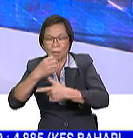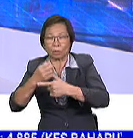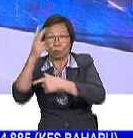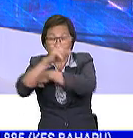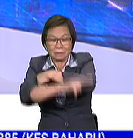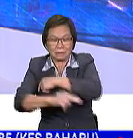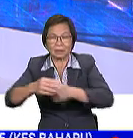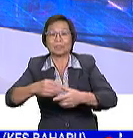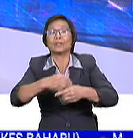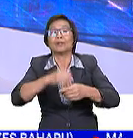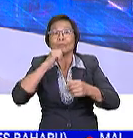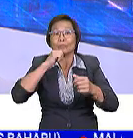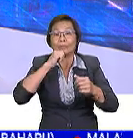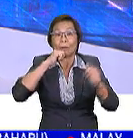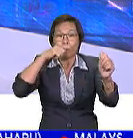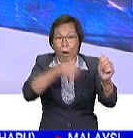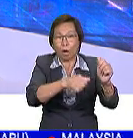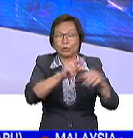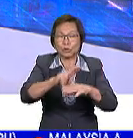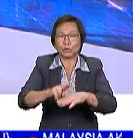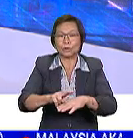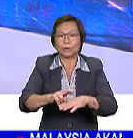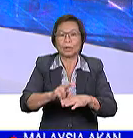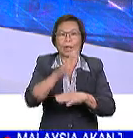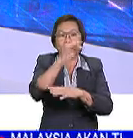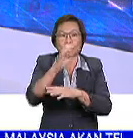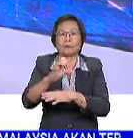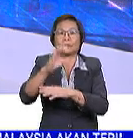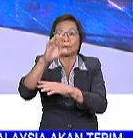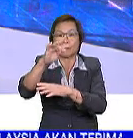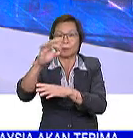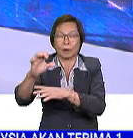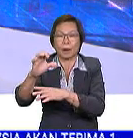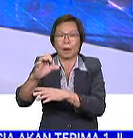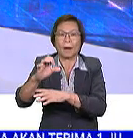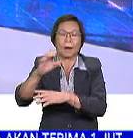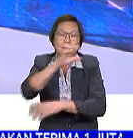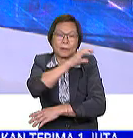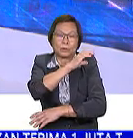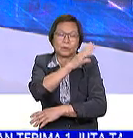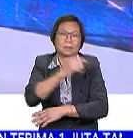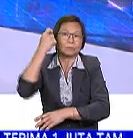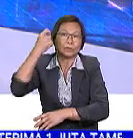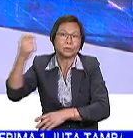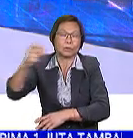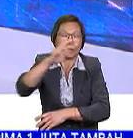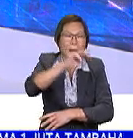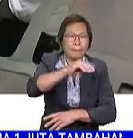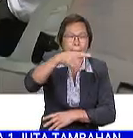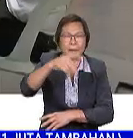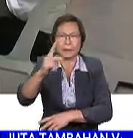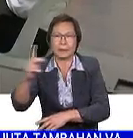Kerajaan Negeri digunapakai terhadap 866 pengerusi dan setiausaha MPKK.